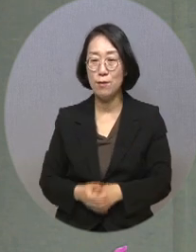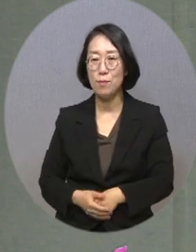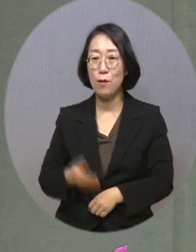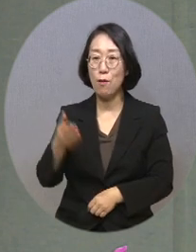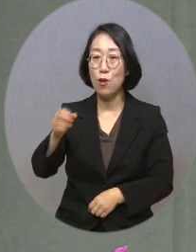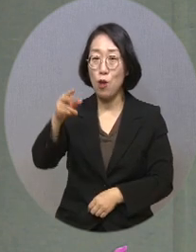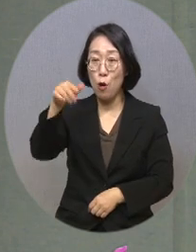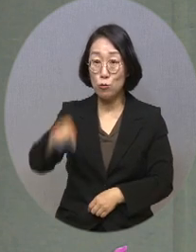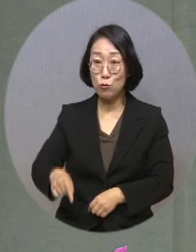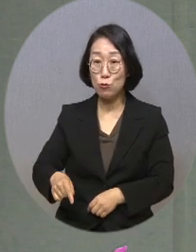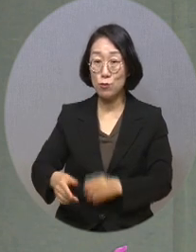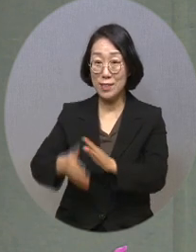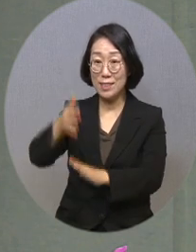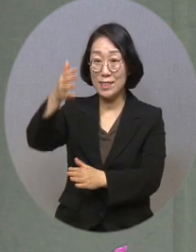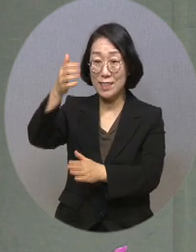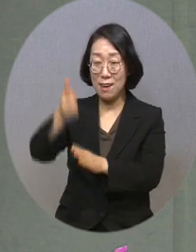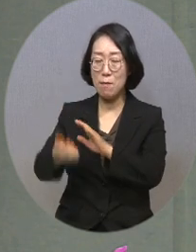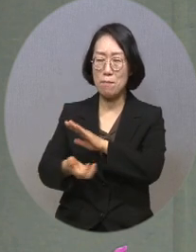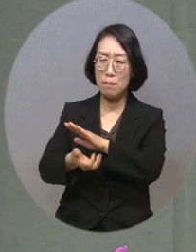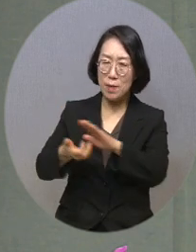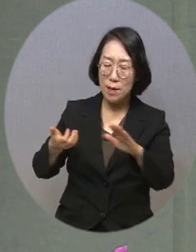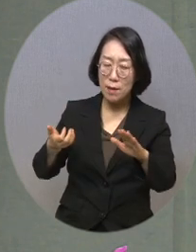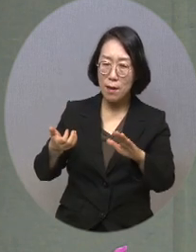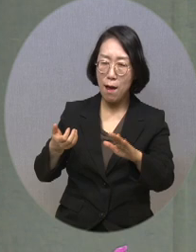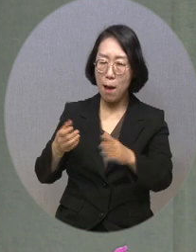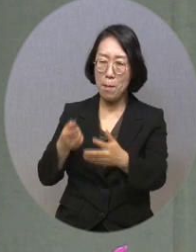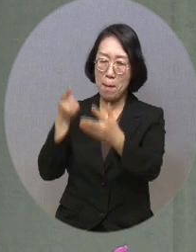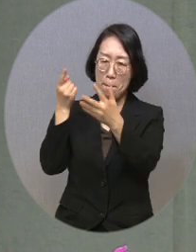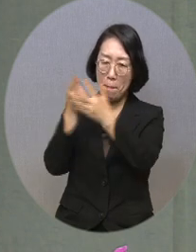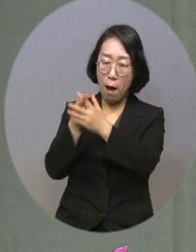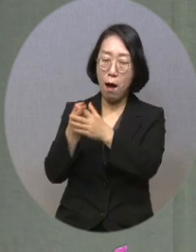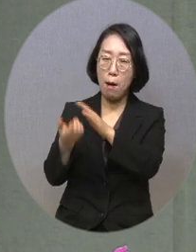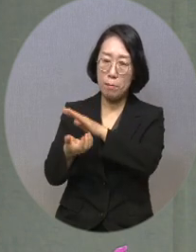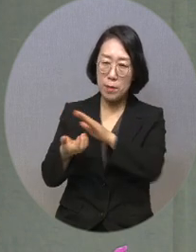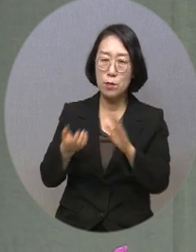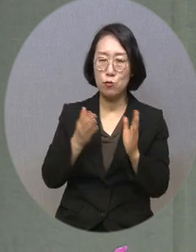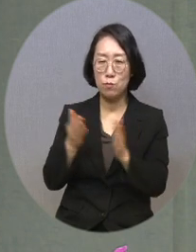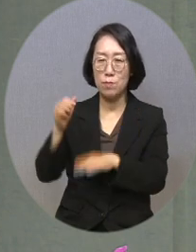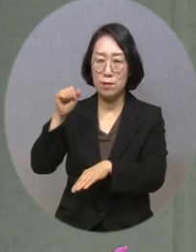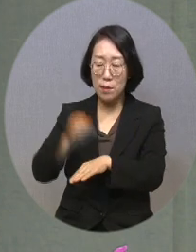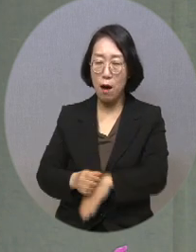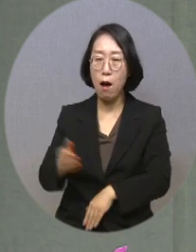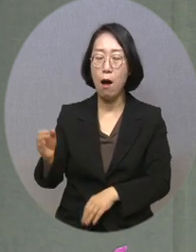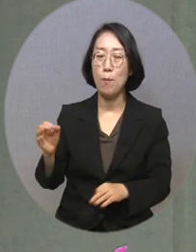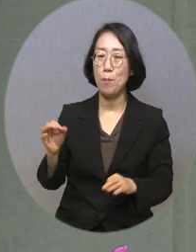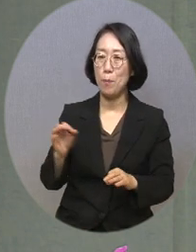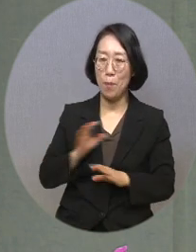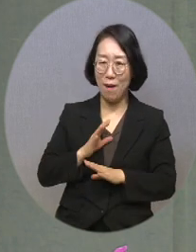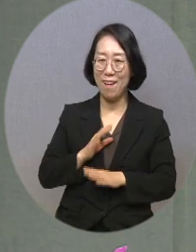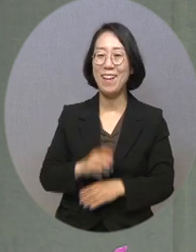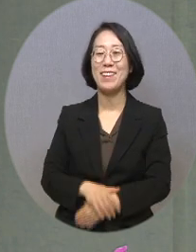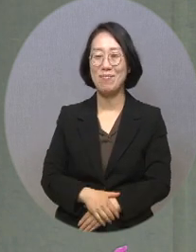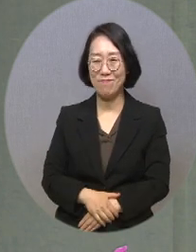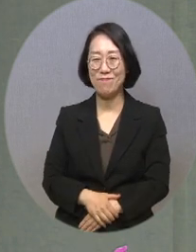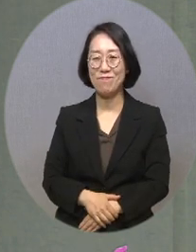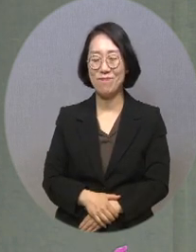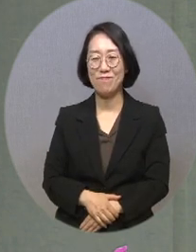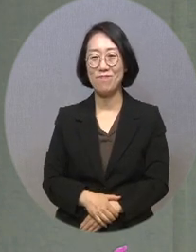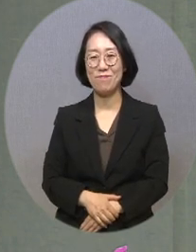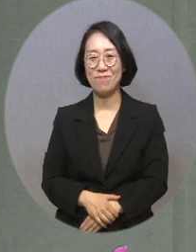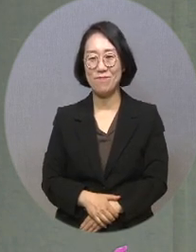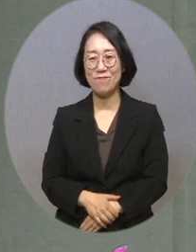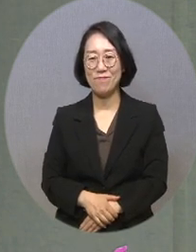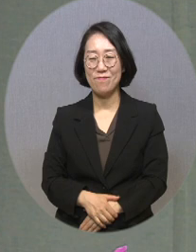계시면서 벌써 선견 지명이 있으셔가지고 네. 그걸 했다. 네. 아, 이건 참 놀라울 일인 것 같습니다. 네.